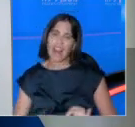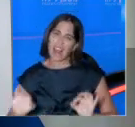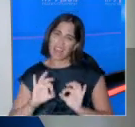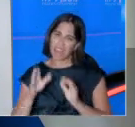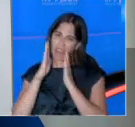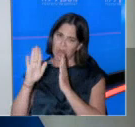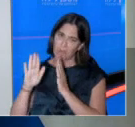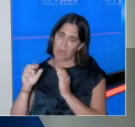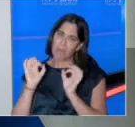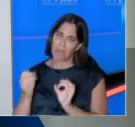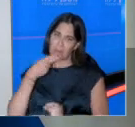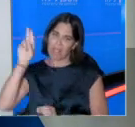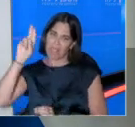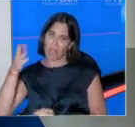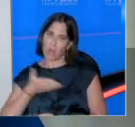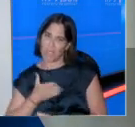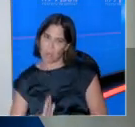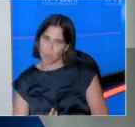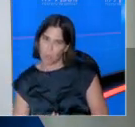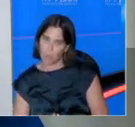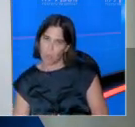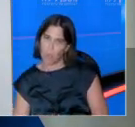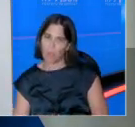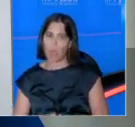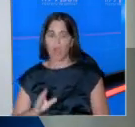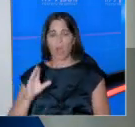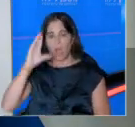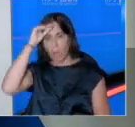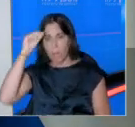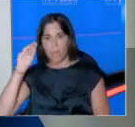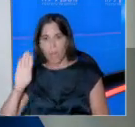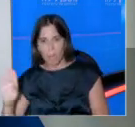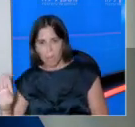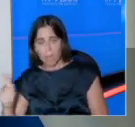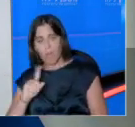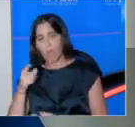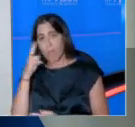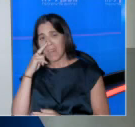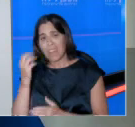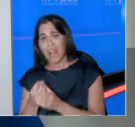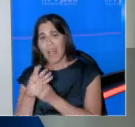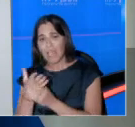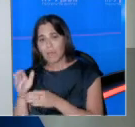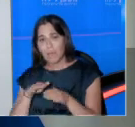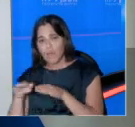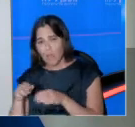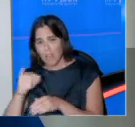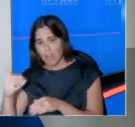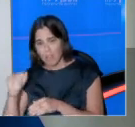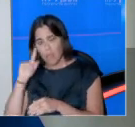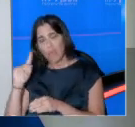מאמין שההבטחות יקוימו. תראו, מר נתניהו כבר לא מנסה להקים ממשלת ימין, כי הוא יודע היטב